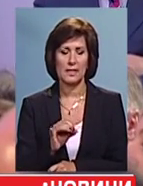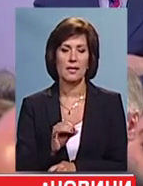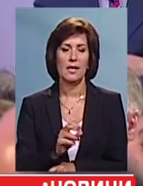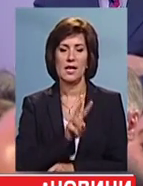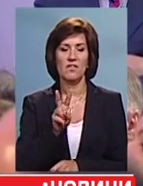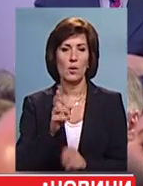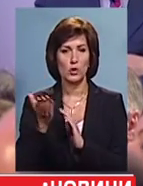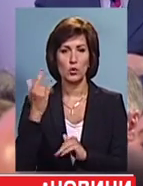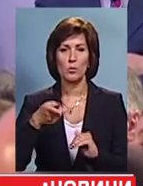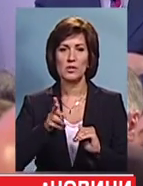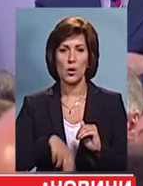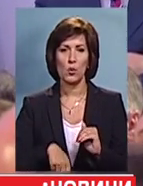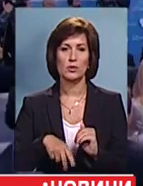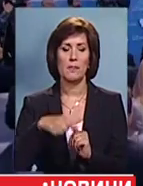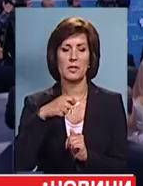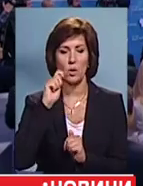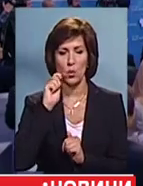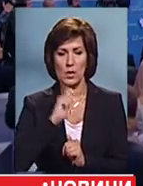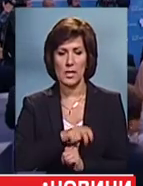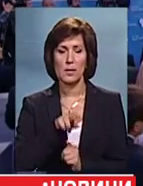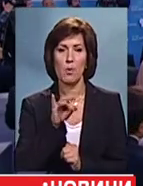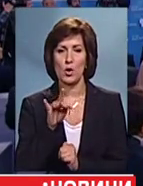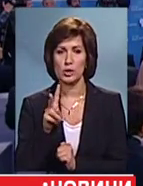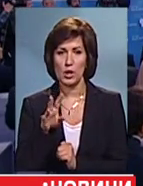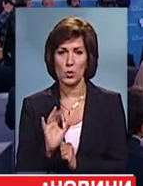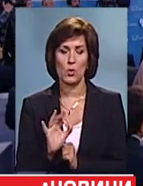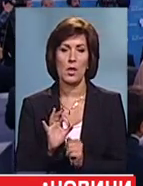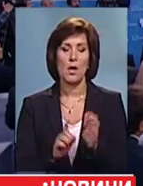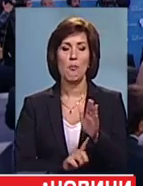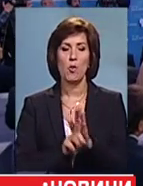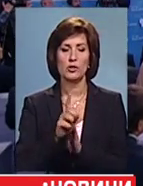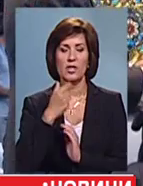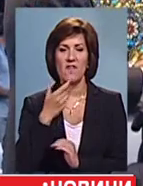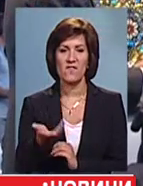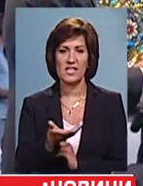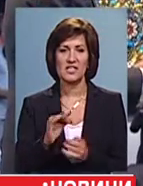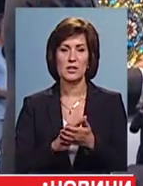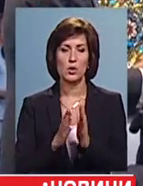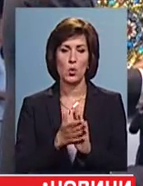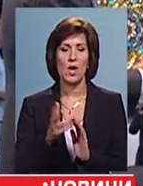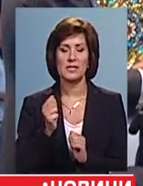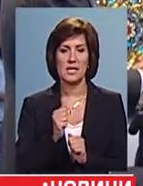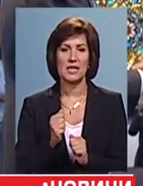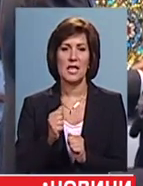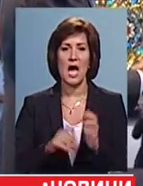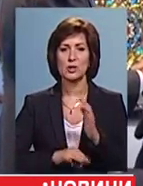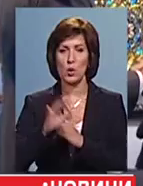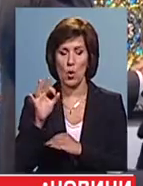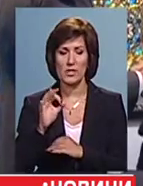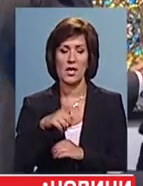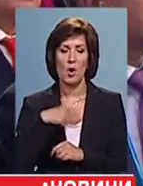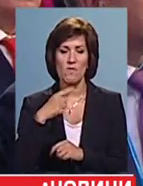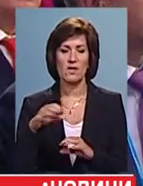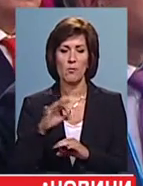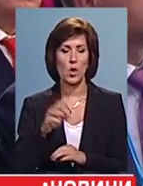Дві години тому закінчив виступ президент України Петро Порошенко. Почав він свій виступ з ситуації на Сході, з війни, власне. Говорив